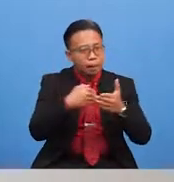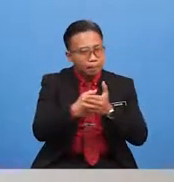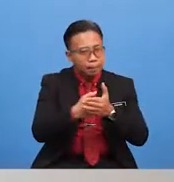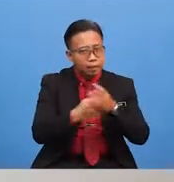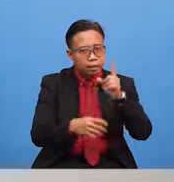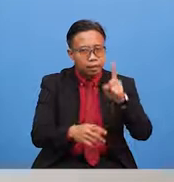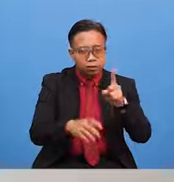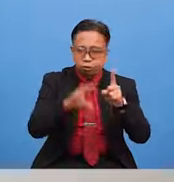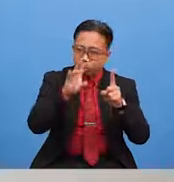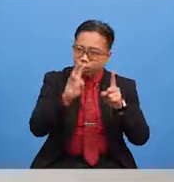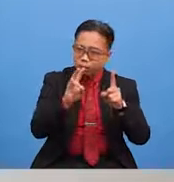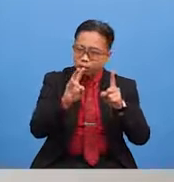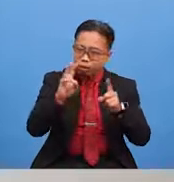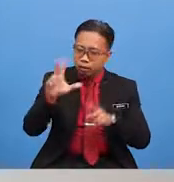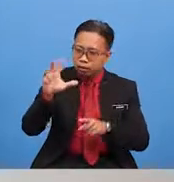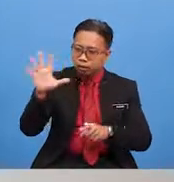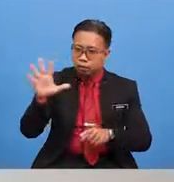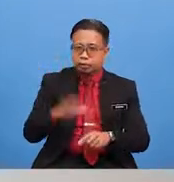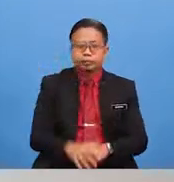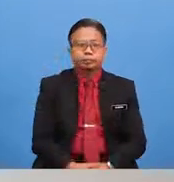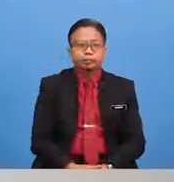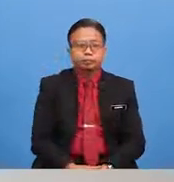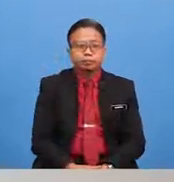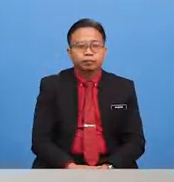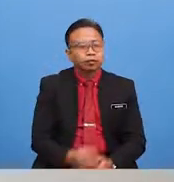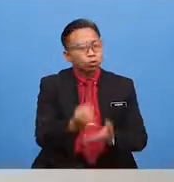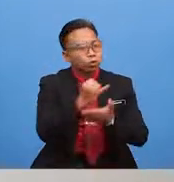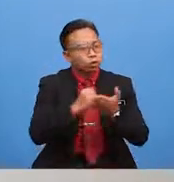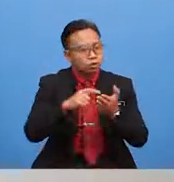tahun 1835.